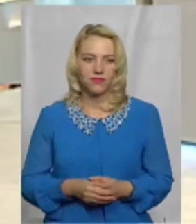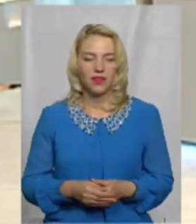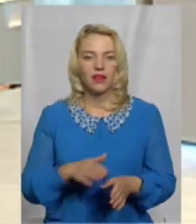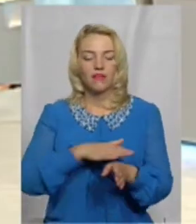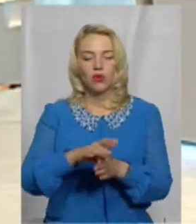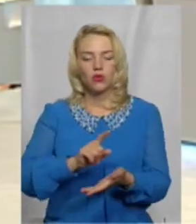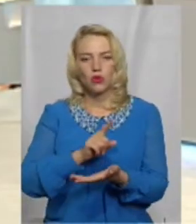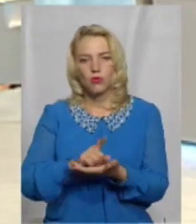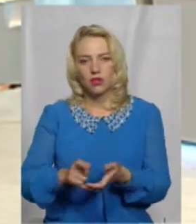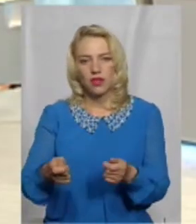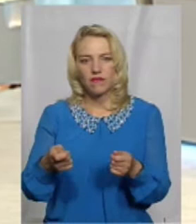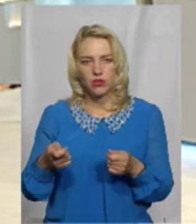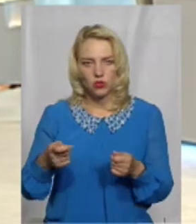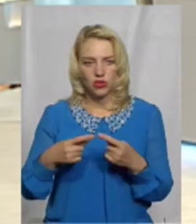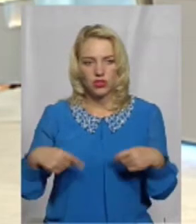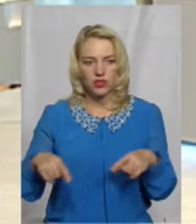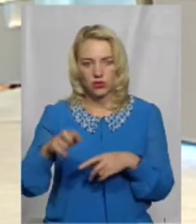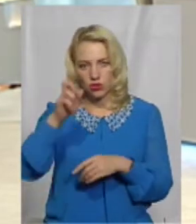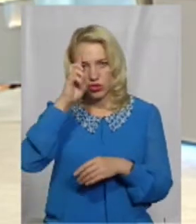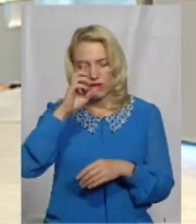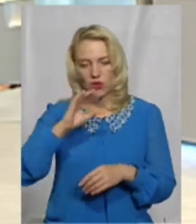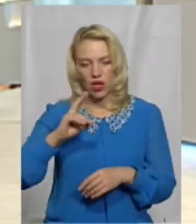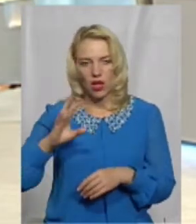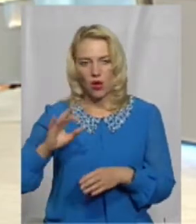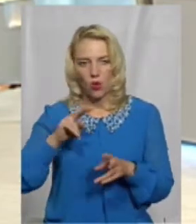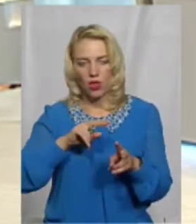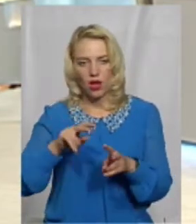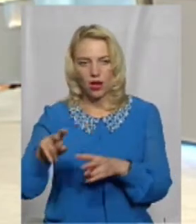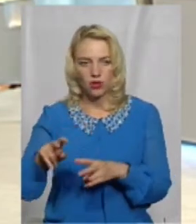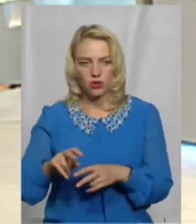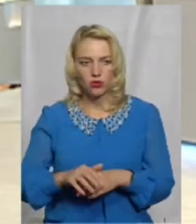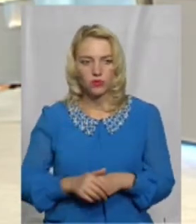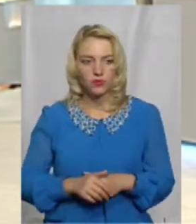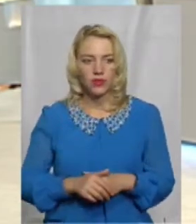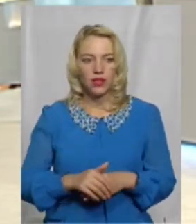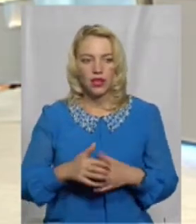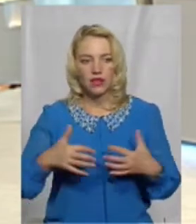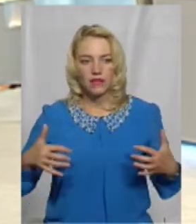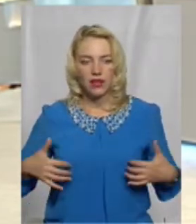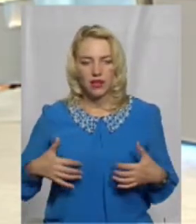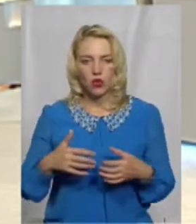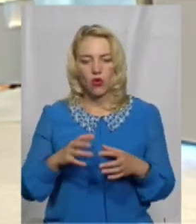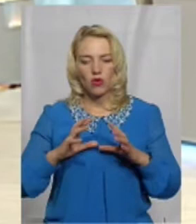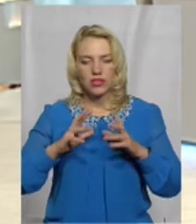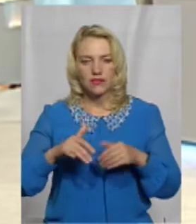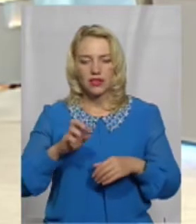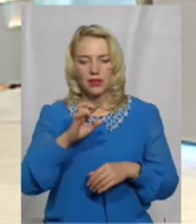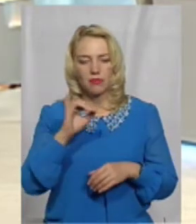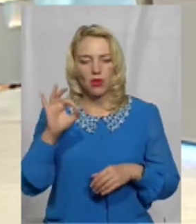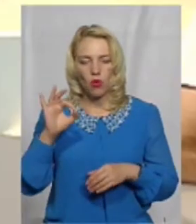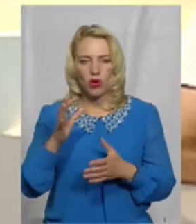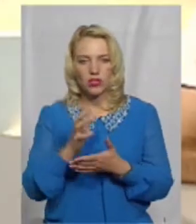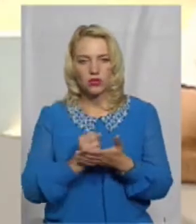Виконуючи обов'язки завідувача сектору державного екологічного нагляду, контролю тваринного світу та